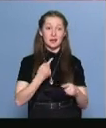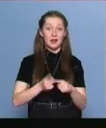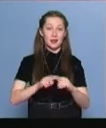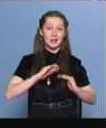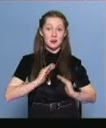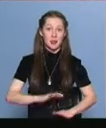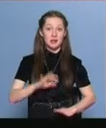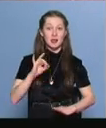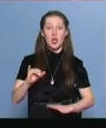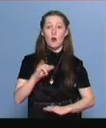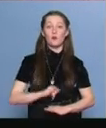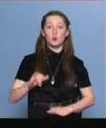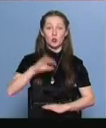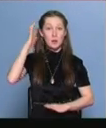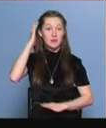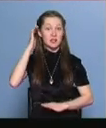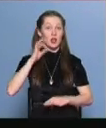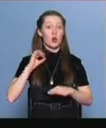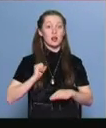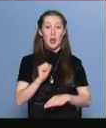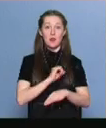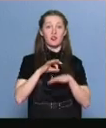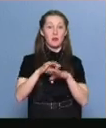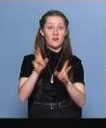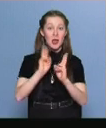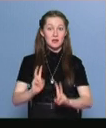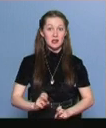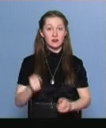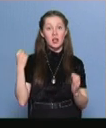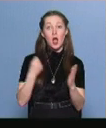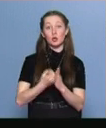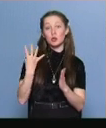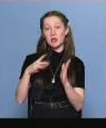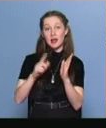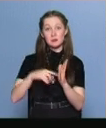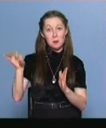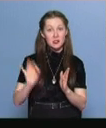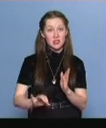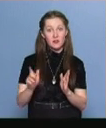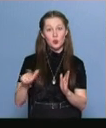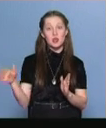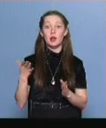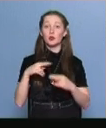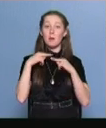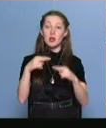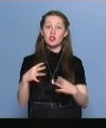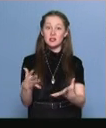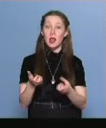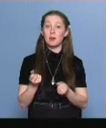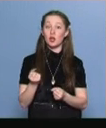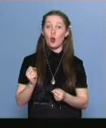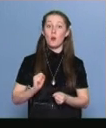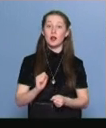Удмуртские психотерапевты тоже провели свое мини-исследование. До 47% людей, которые обращаются на прием к участковому